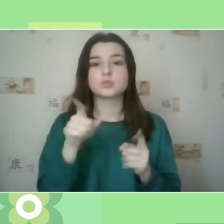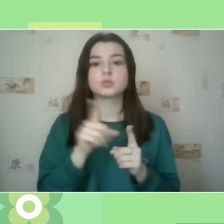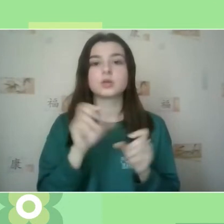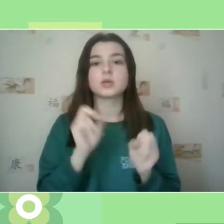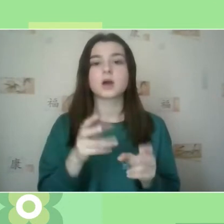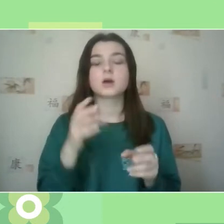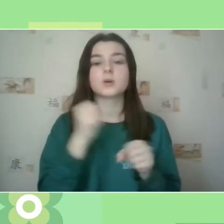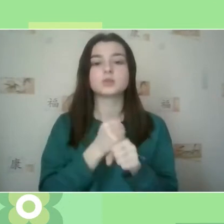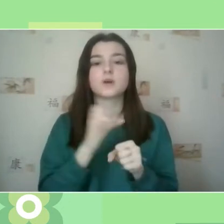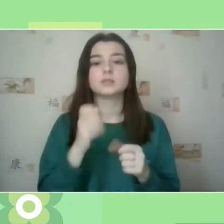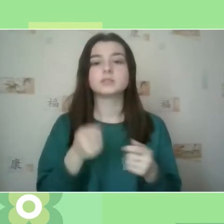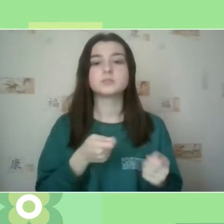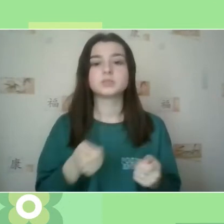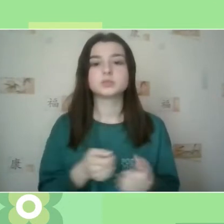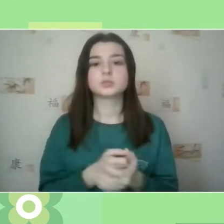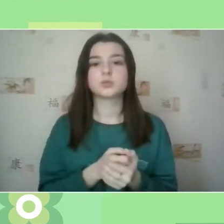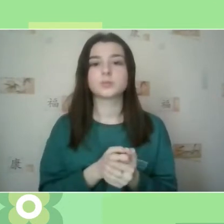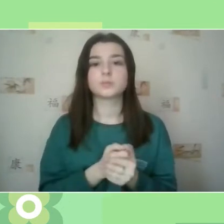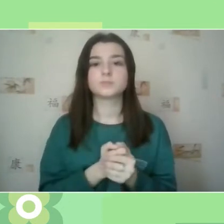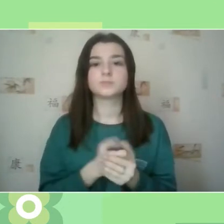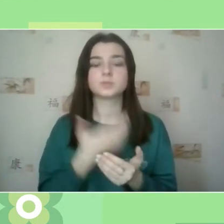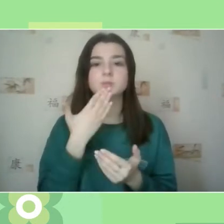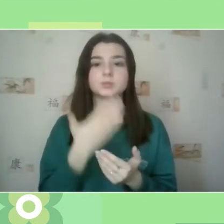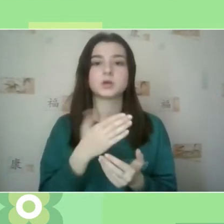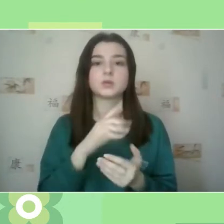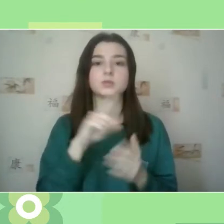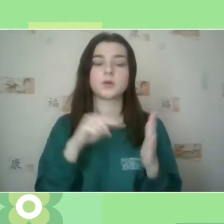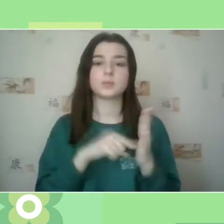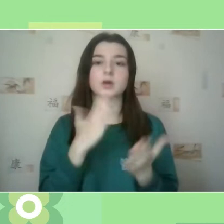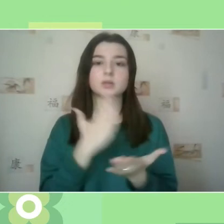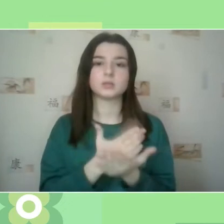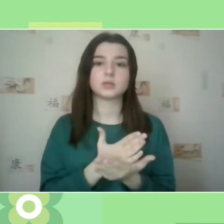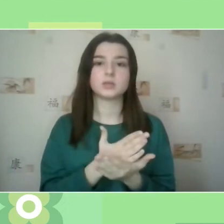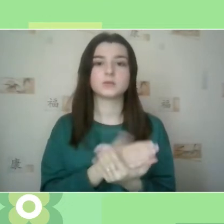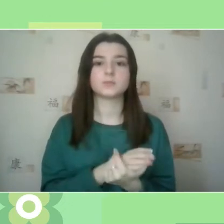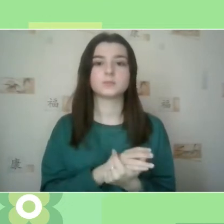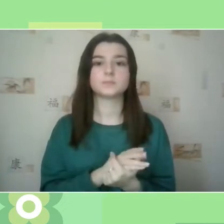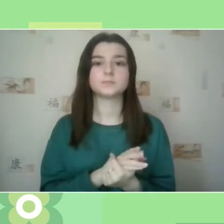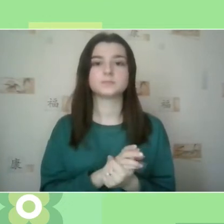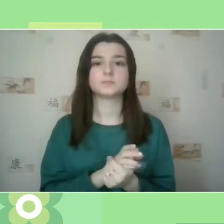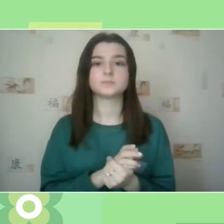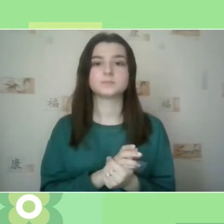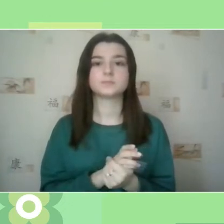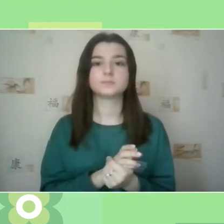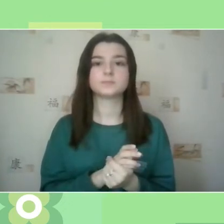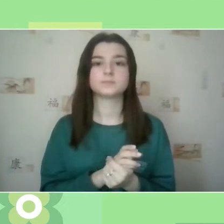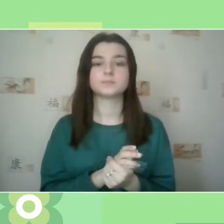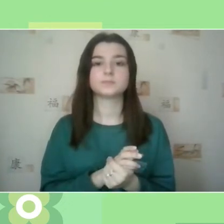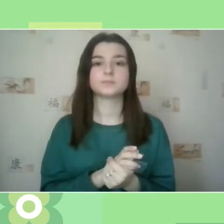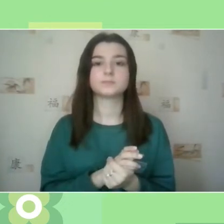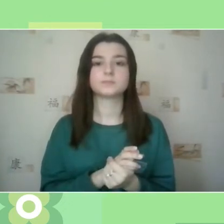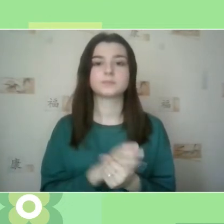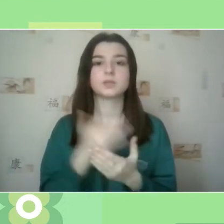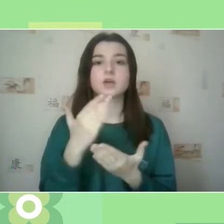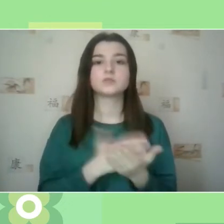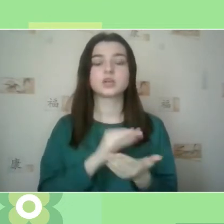працювати з бізнесом. Альєн, скажи, будь ласка, хтось писав в чаті про те, як вони працюють з пожертвами? Ні, в чаті не писали, але мені